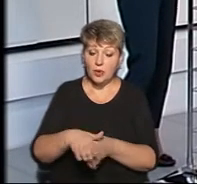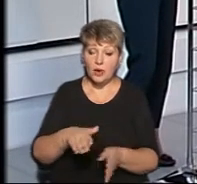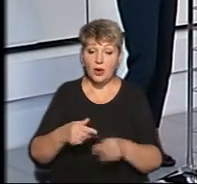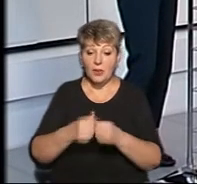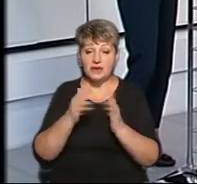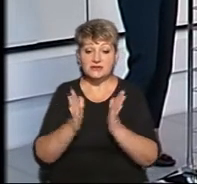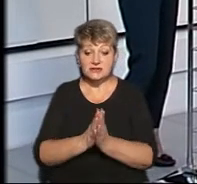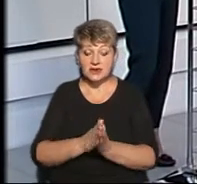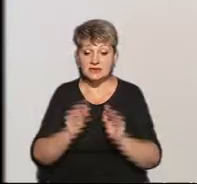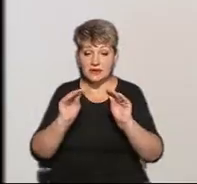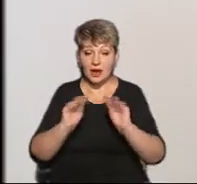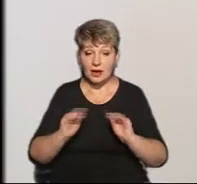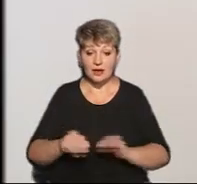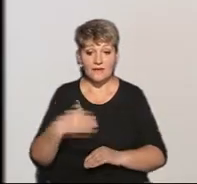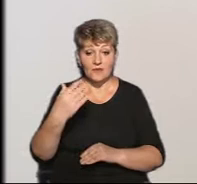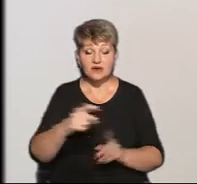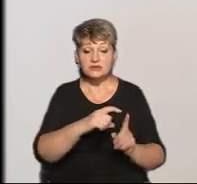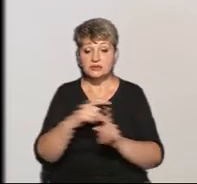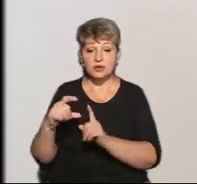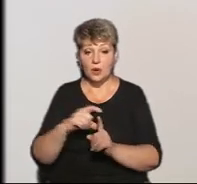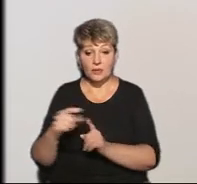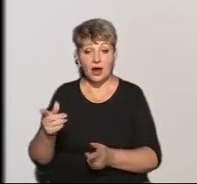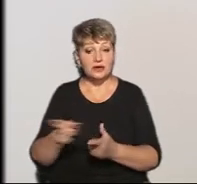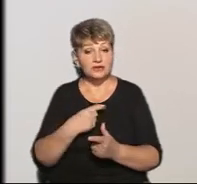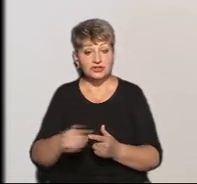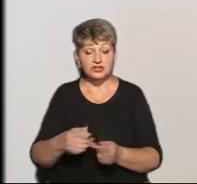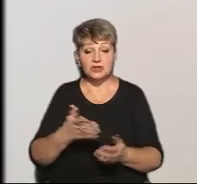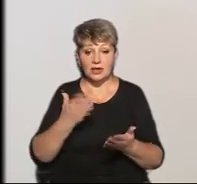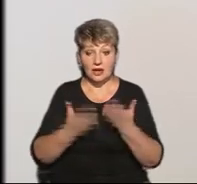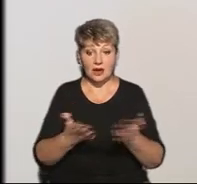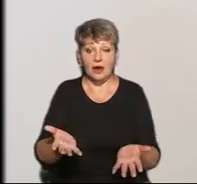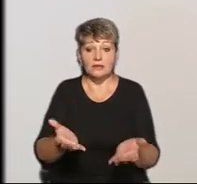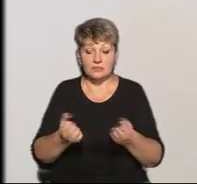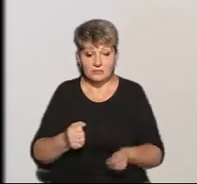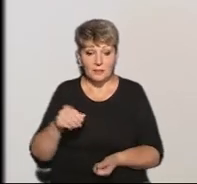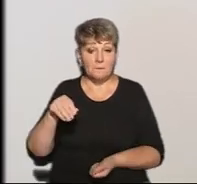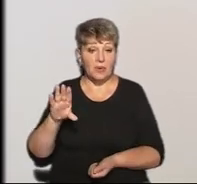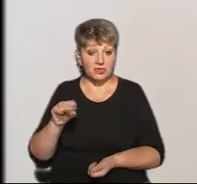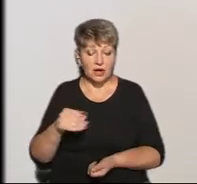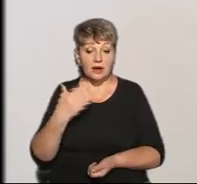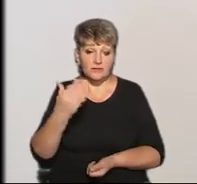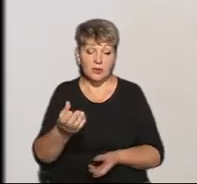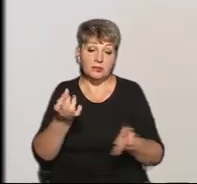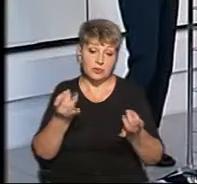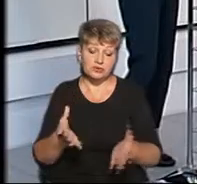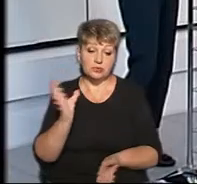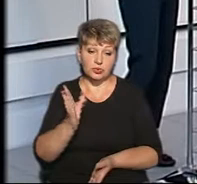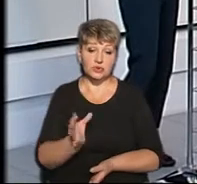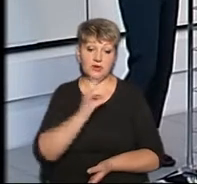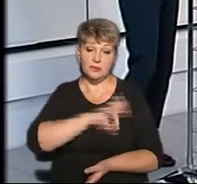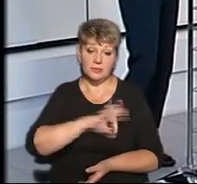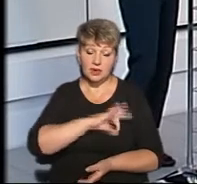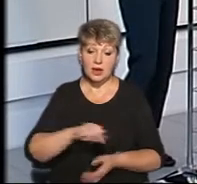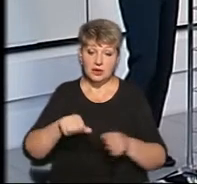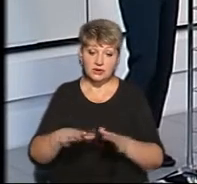обсязі задекларовані вами гасла, чи у разі здобуття депутатських мандатів ви банально плануєте використовувати їх для